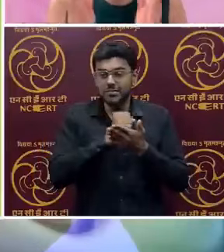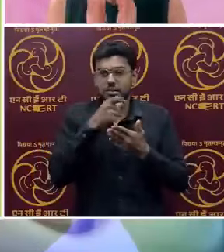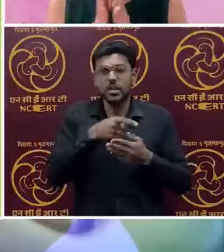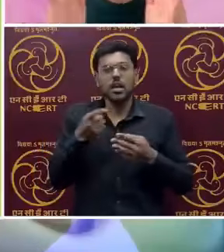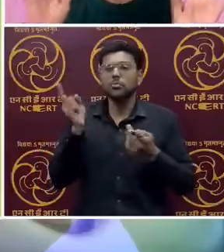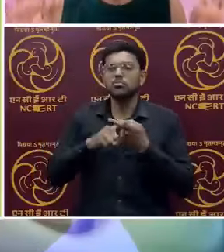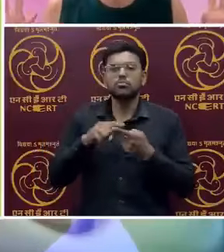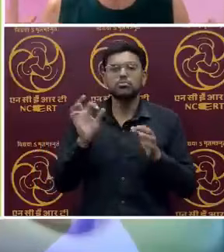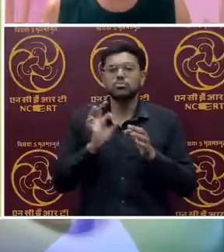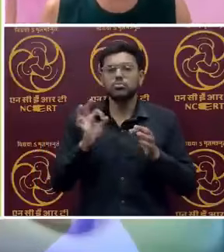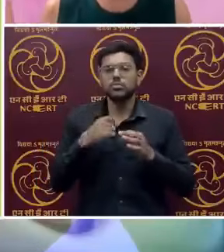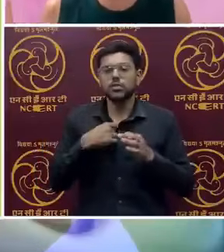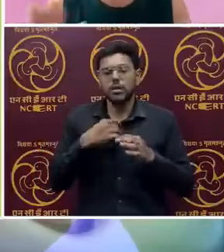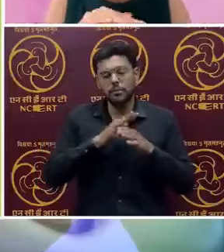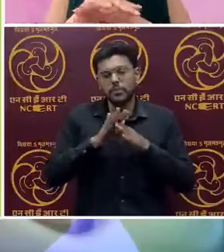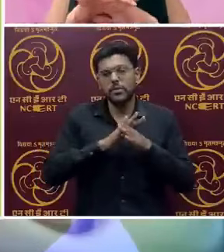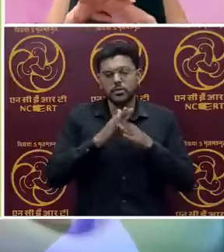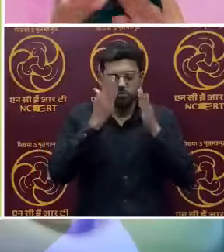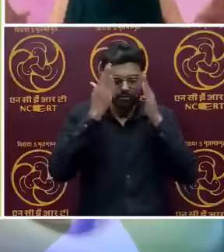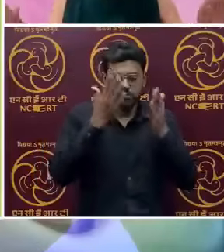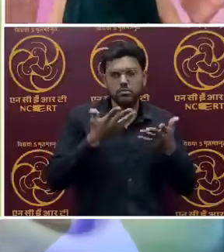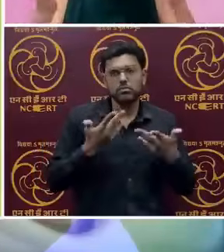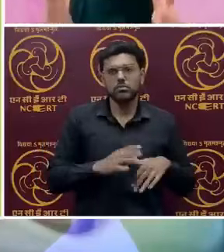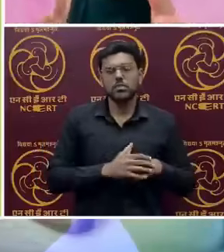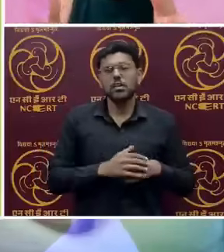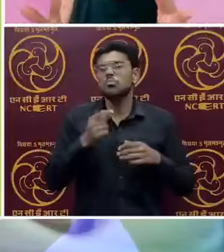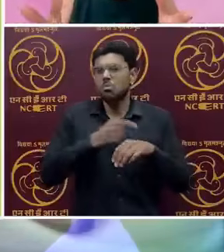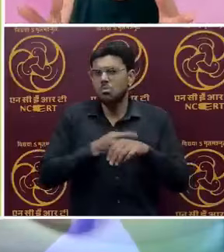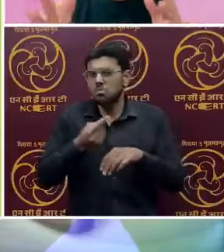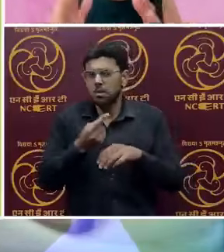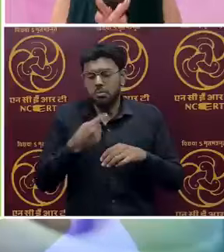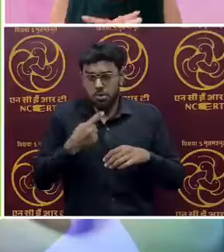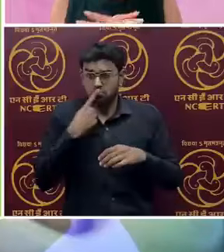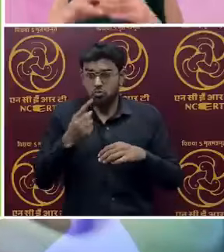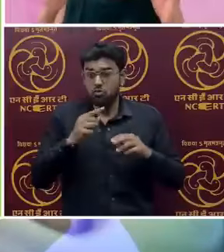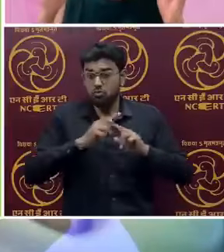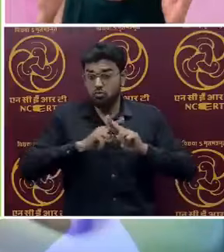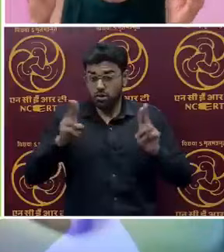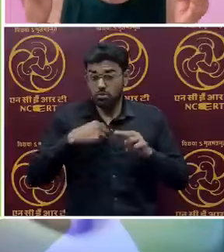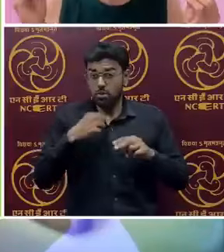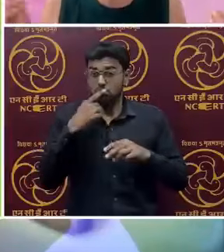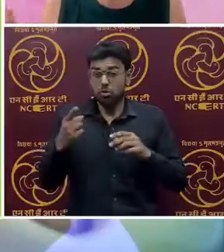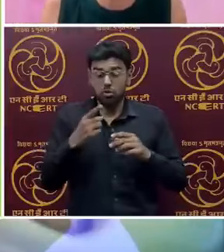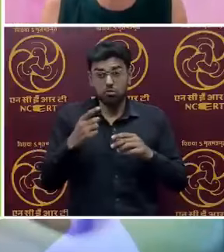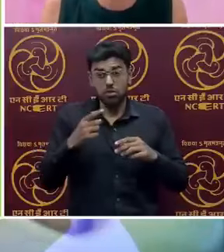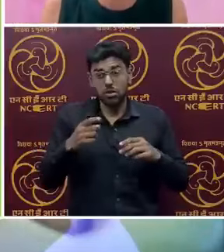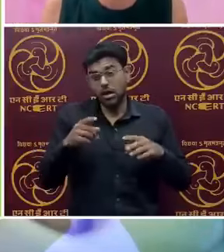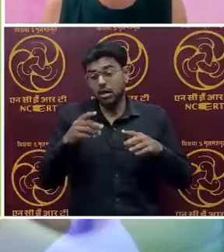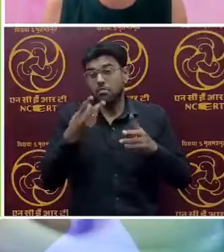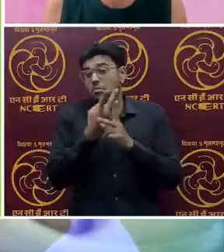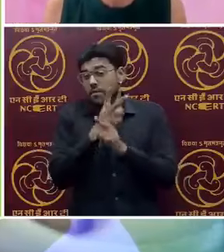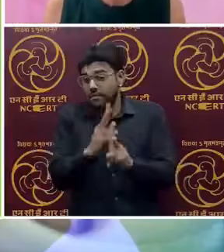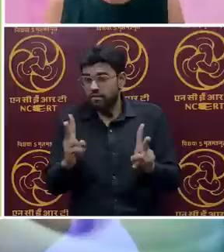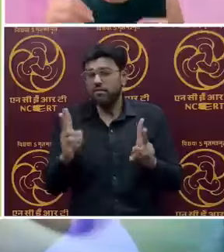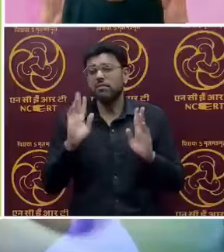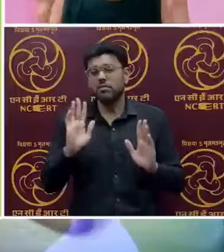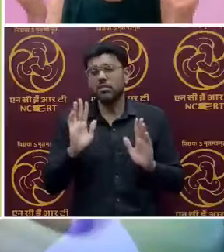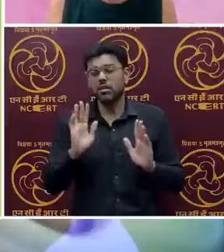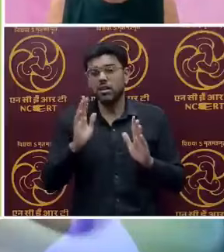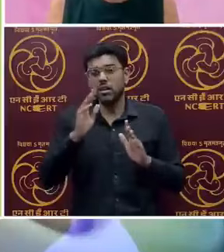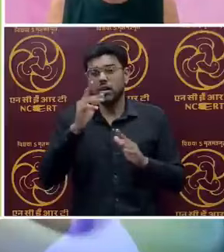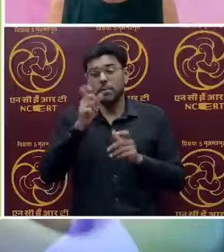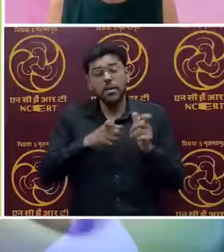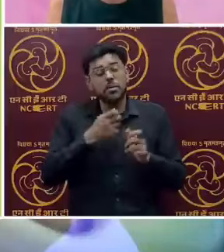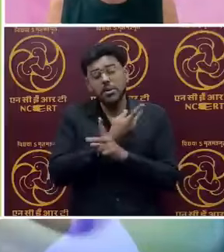happen. Very often. I'm not saying किसी, but everything that I'm saying, there will be exceptions to the rule. Okay.